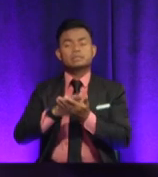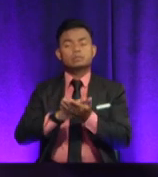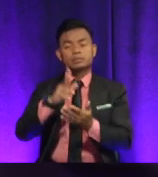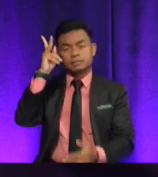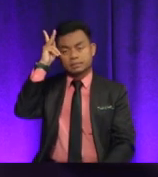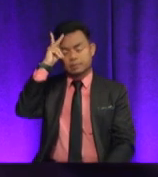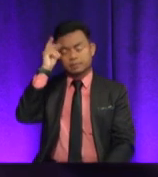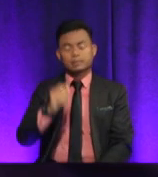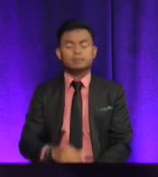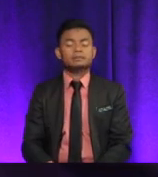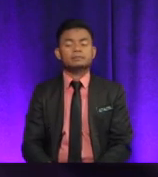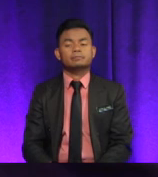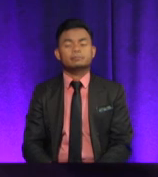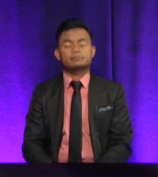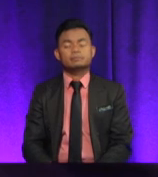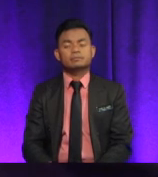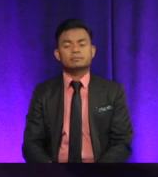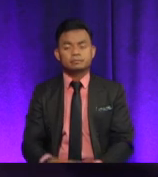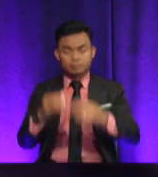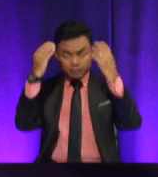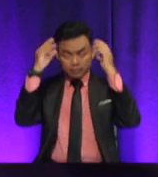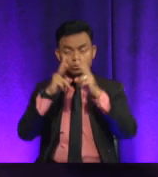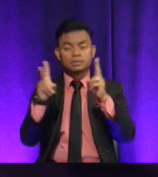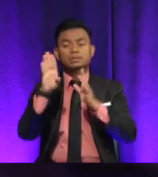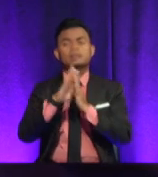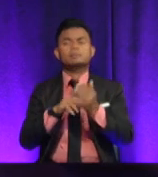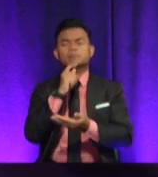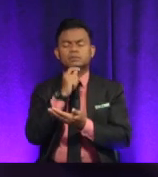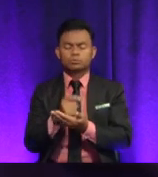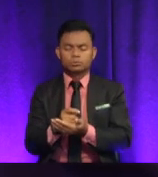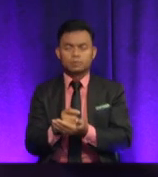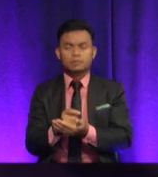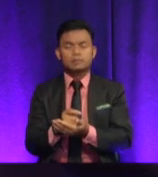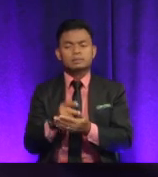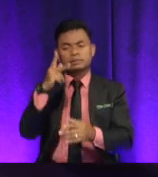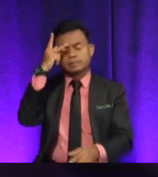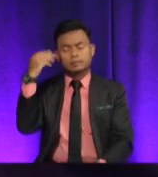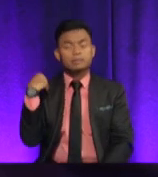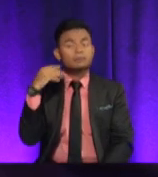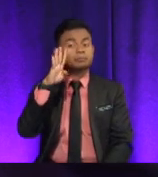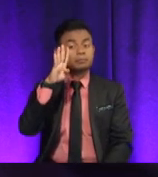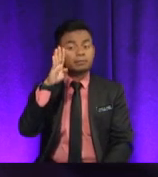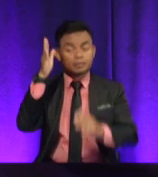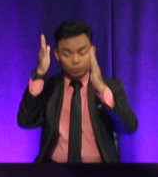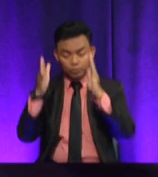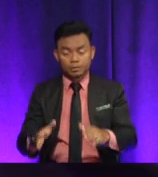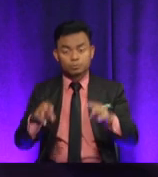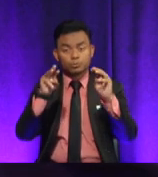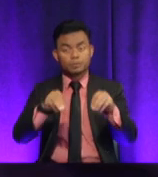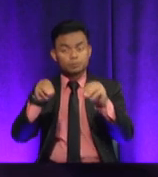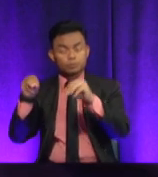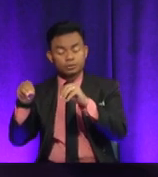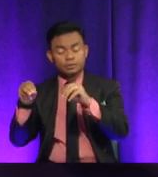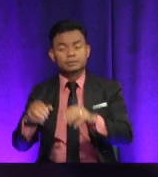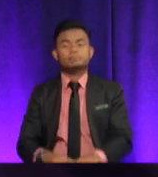pada petang ini Alhamdulillah cek gusion Bertuah karena ini ditemani oleh om 4 orang murid-murid yaitu Alya Maisaroh dan